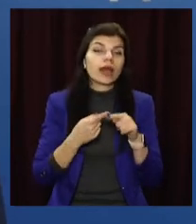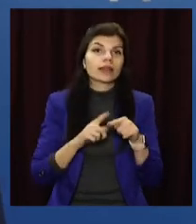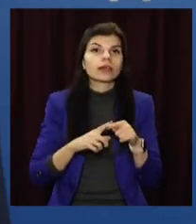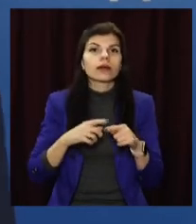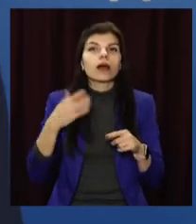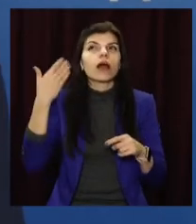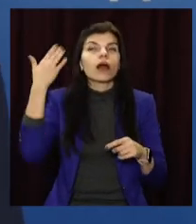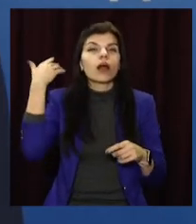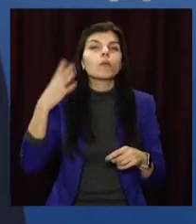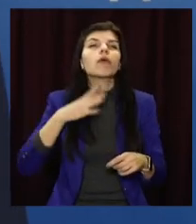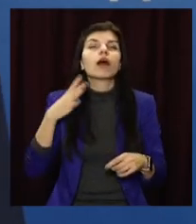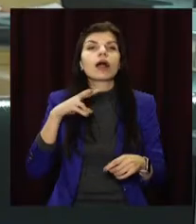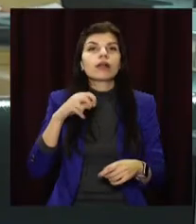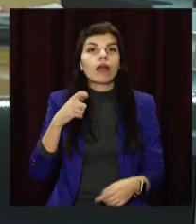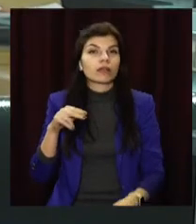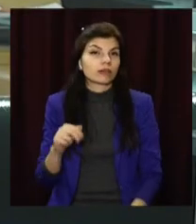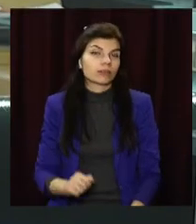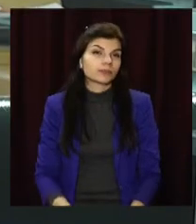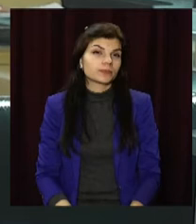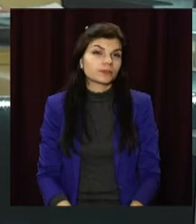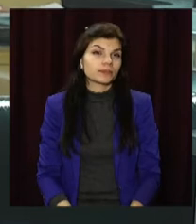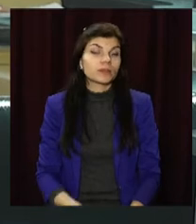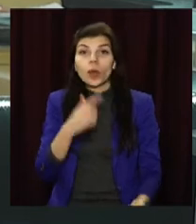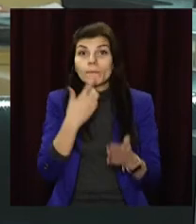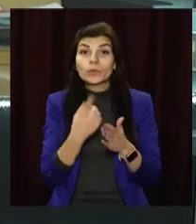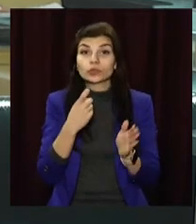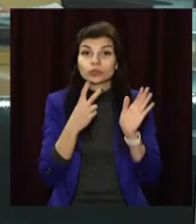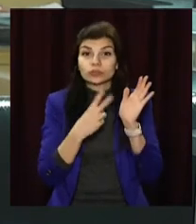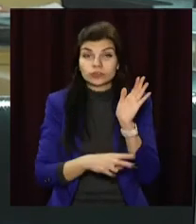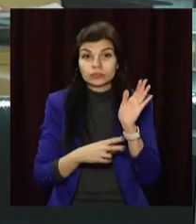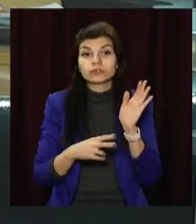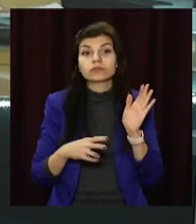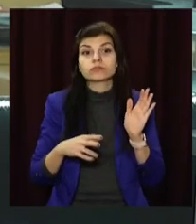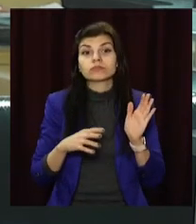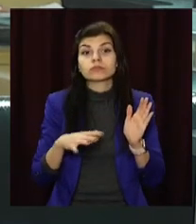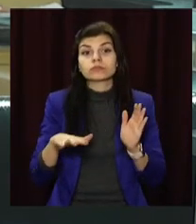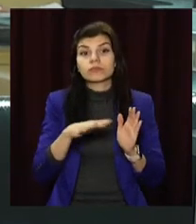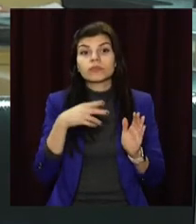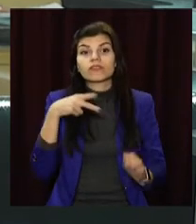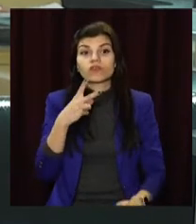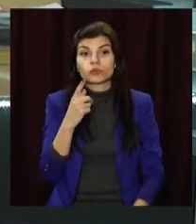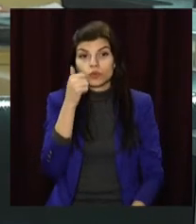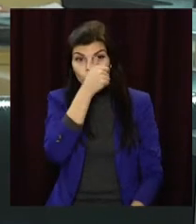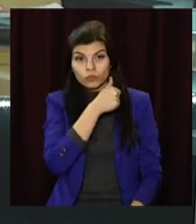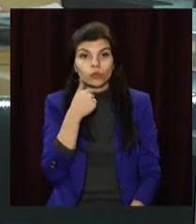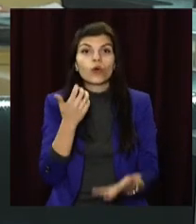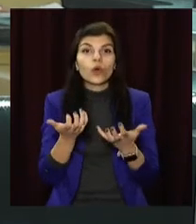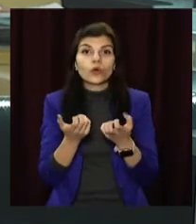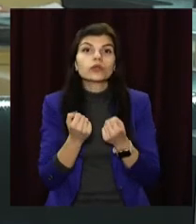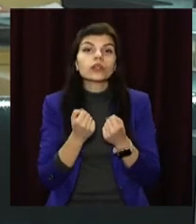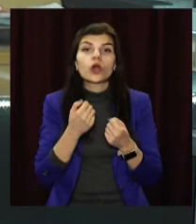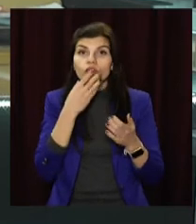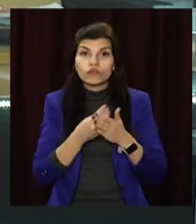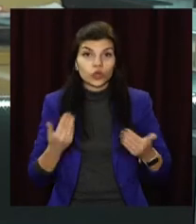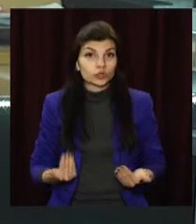легенду, легенду нашого регіону. Понад 170 сиріт Дніпропетровщини у 2021 році отримують власне